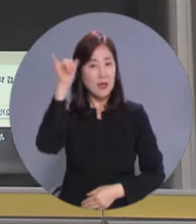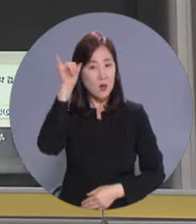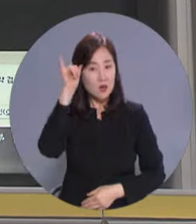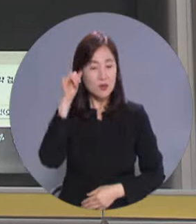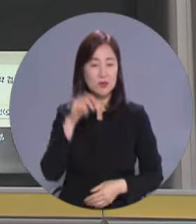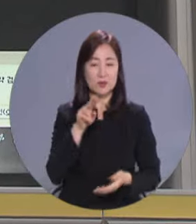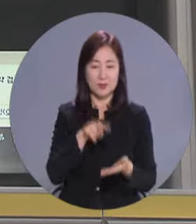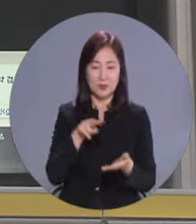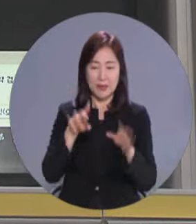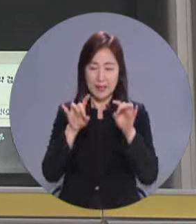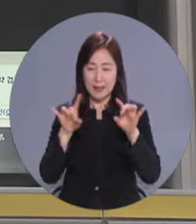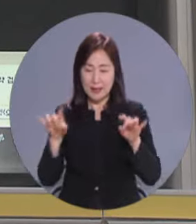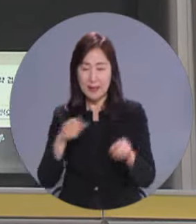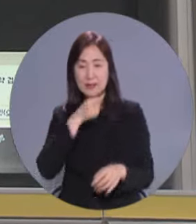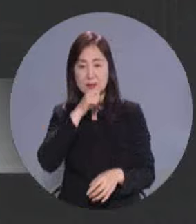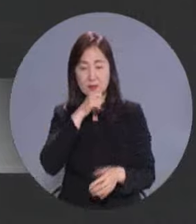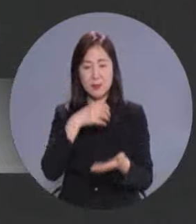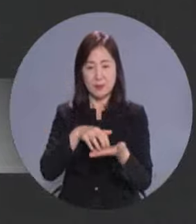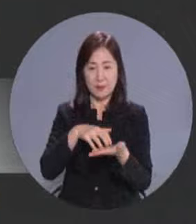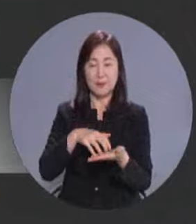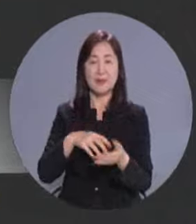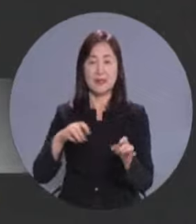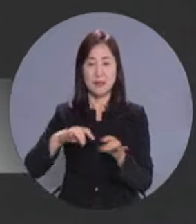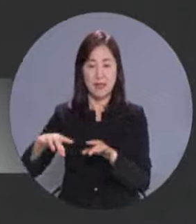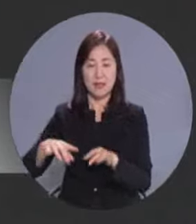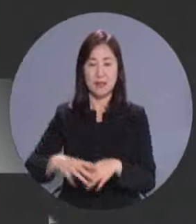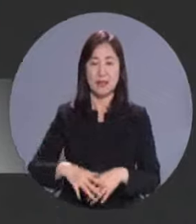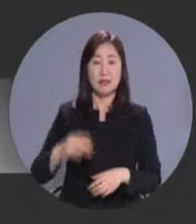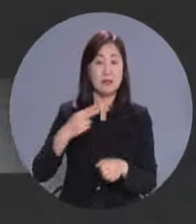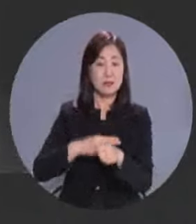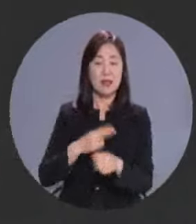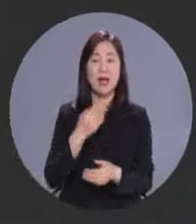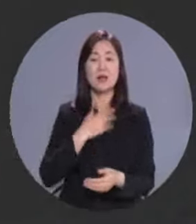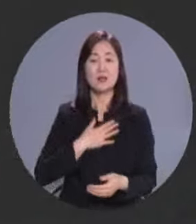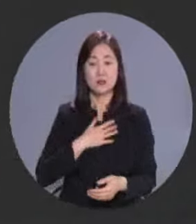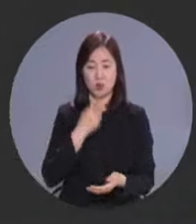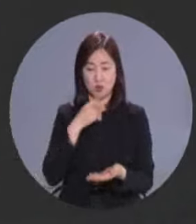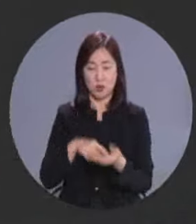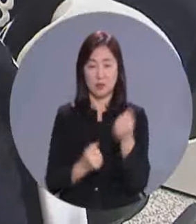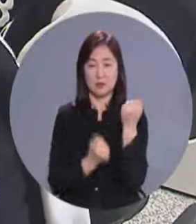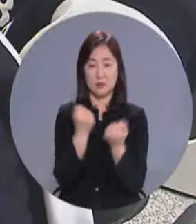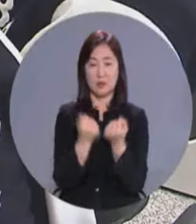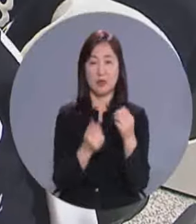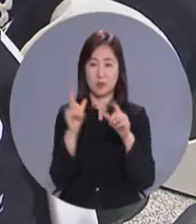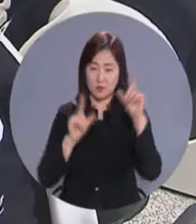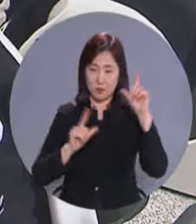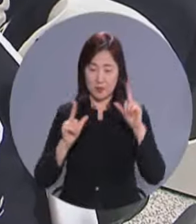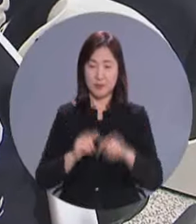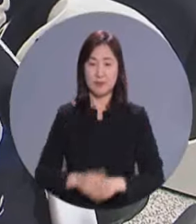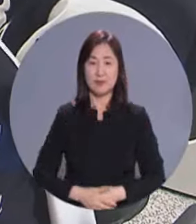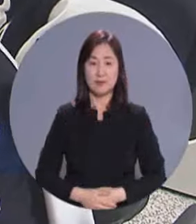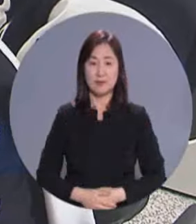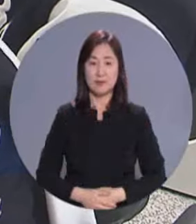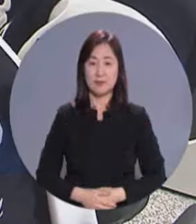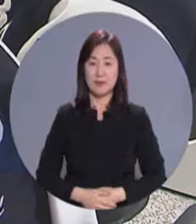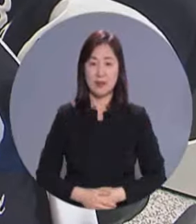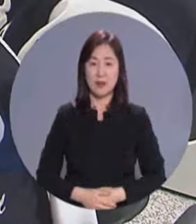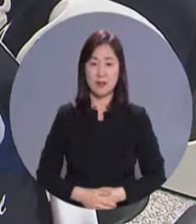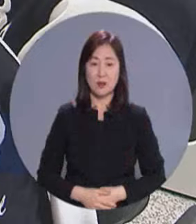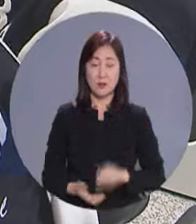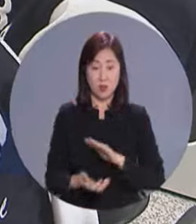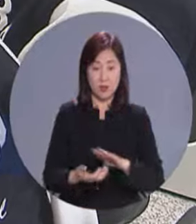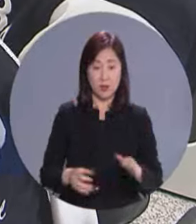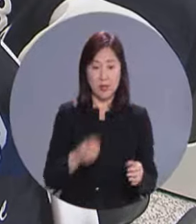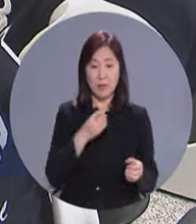수마다 실시간 승률을 계산하고 교사는 알기 쉽게이를 설명합니다 조금 이제 이거를 버돌 작전을 되게